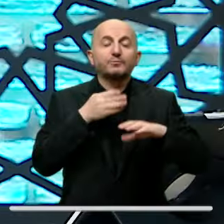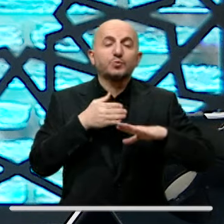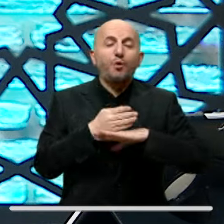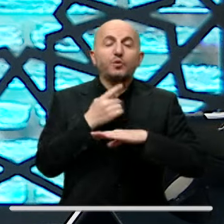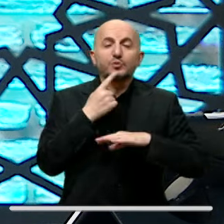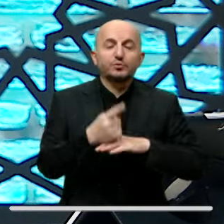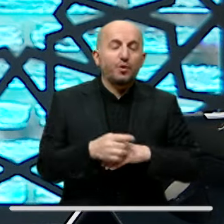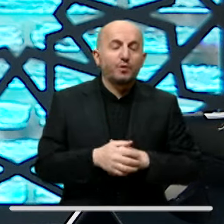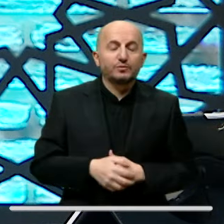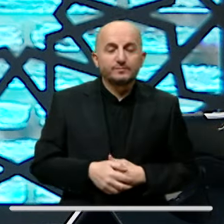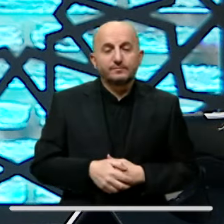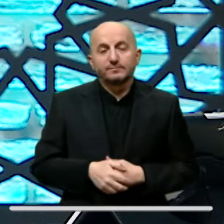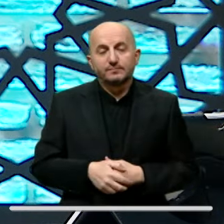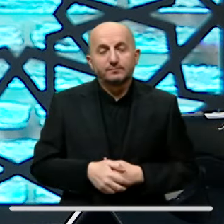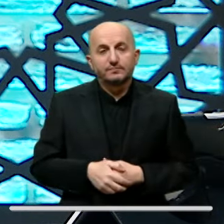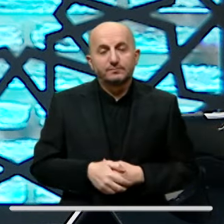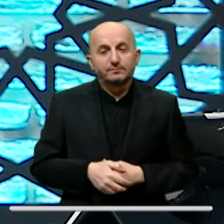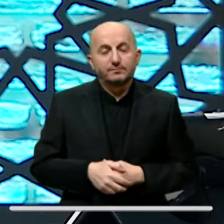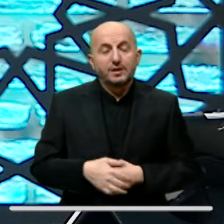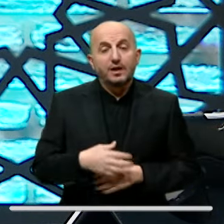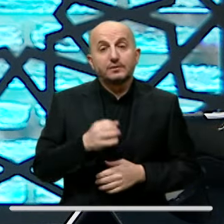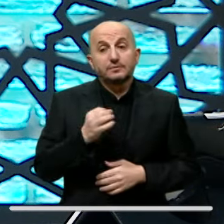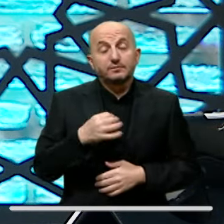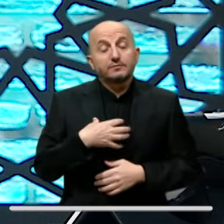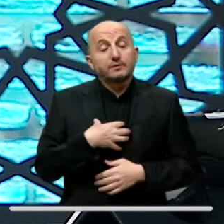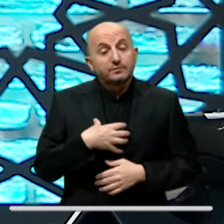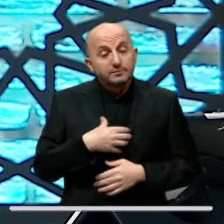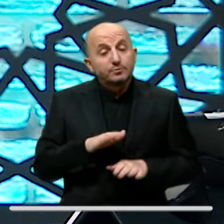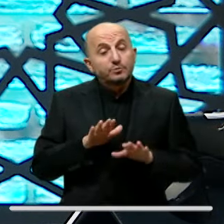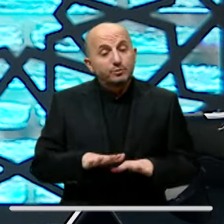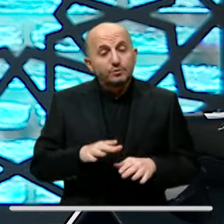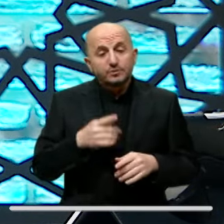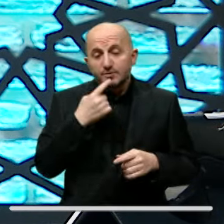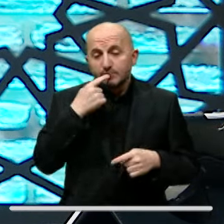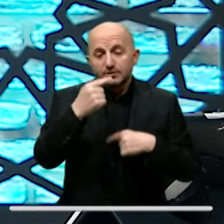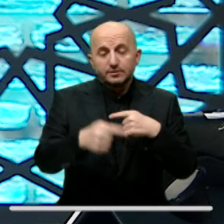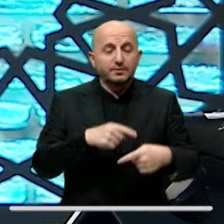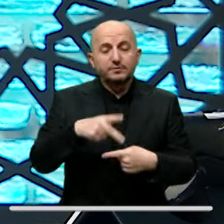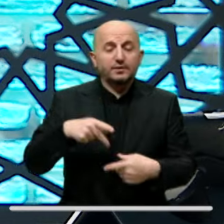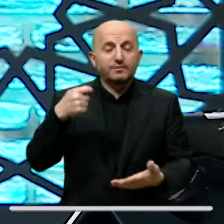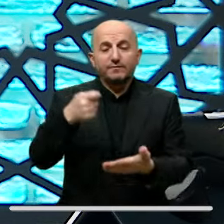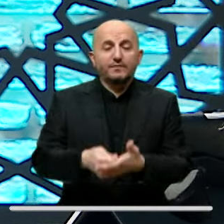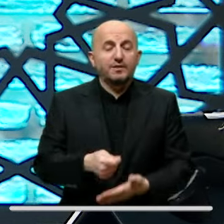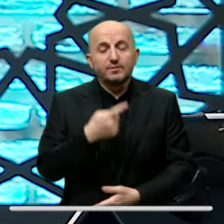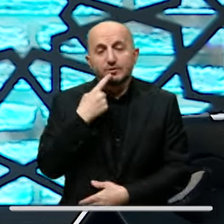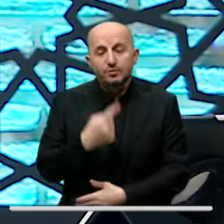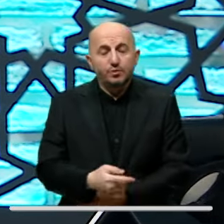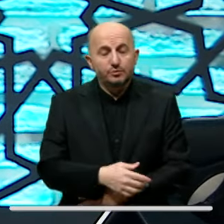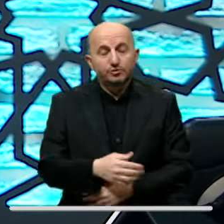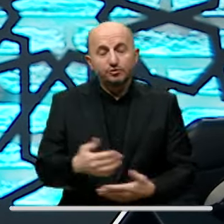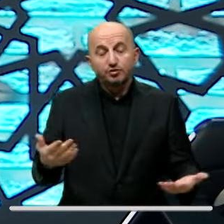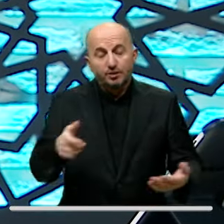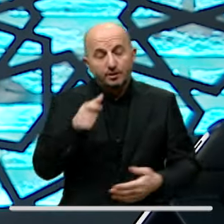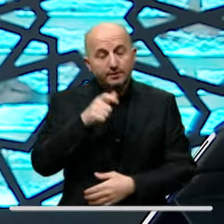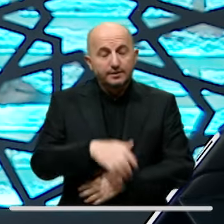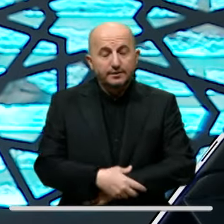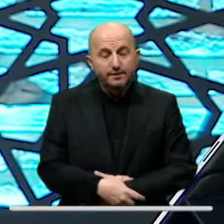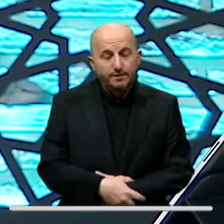üstüne altınlar da kendinde duruyorsa ve üzerinden de bir yıl geçtiyse zekat vereceğini söylediniz siz. İnşallah dikkat